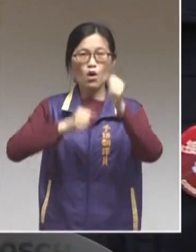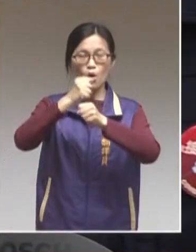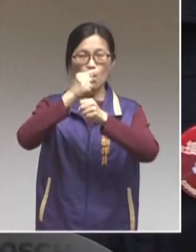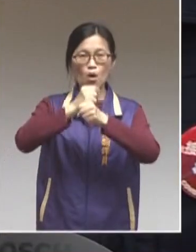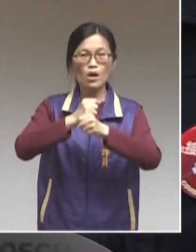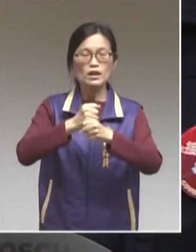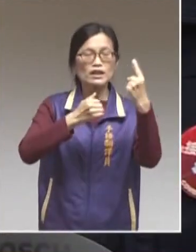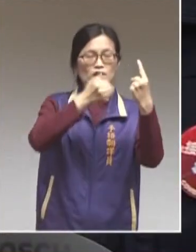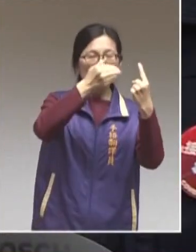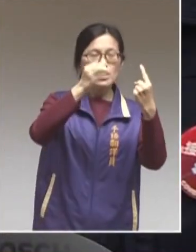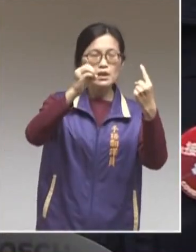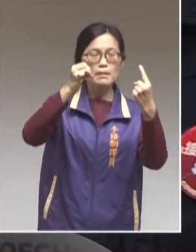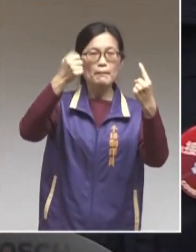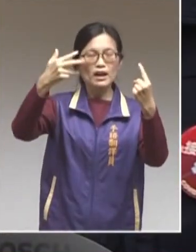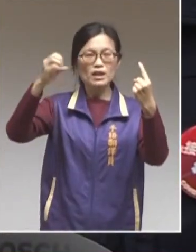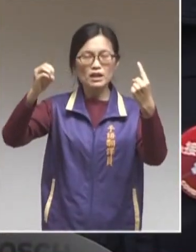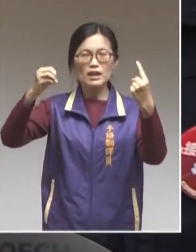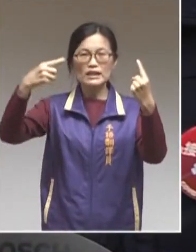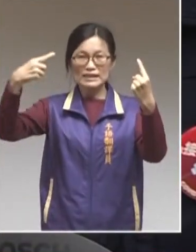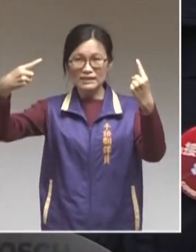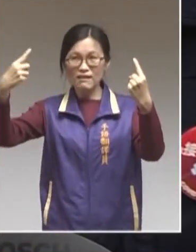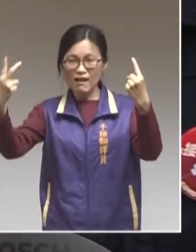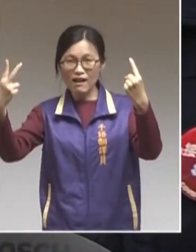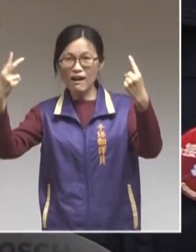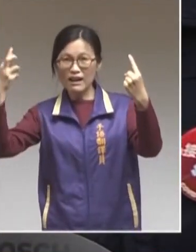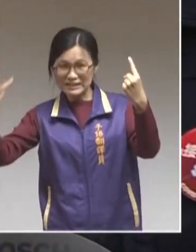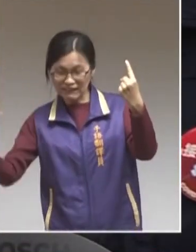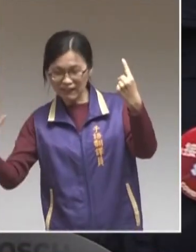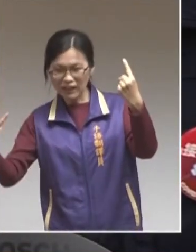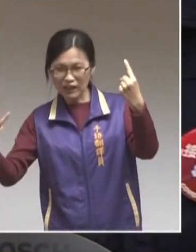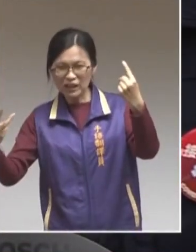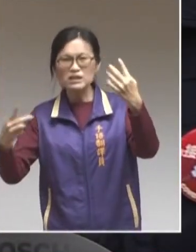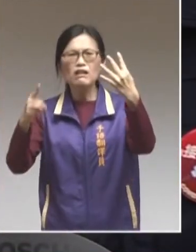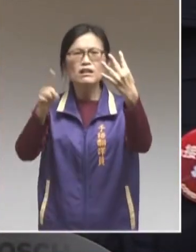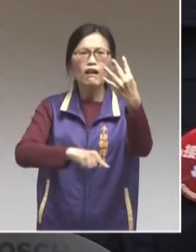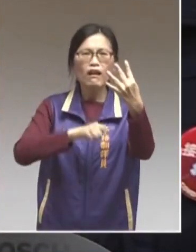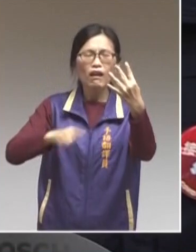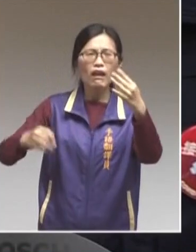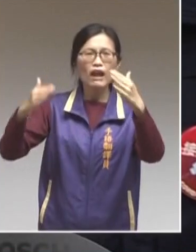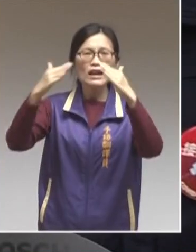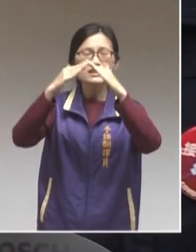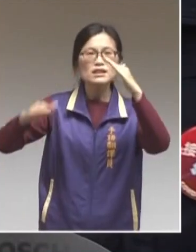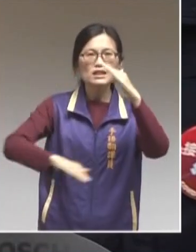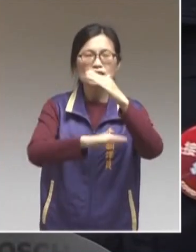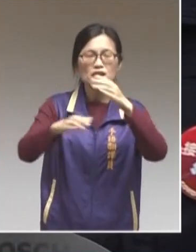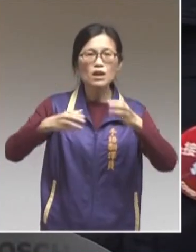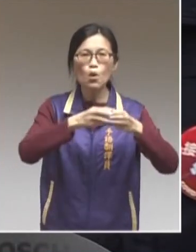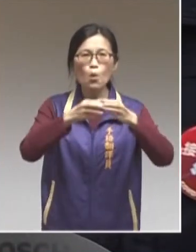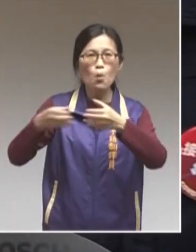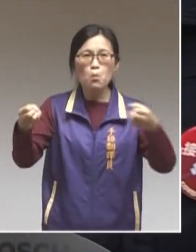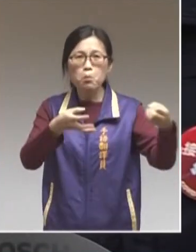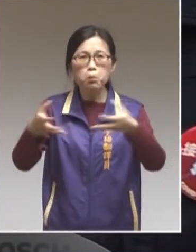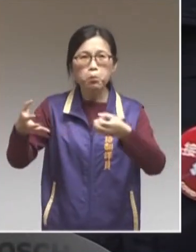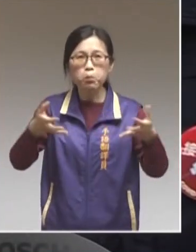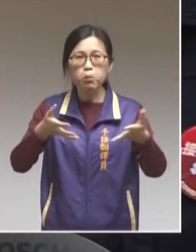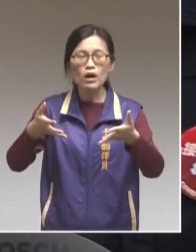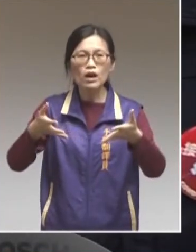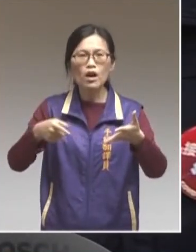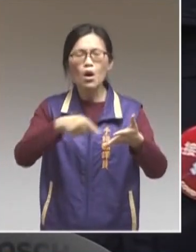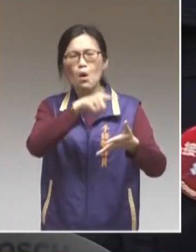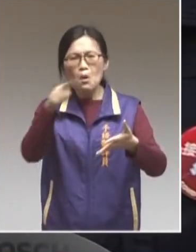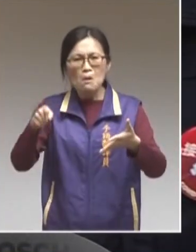19080、19081、19082、19083这家庭群聚的状况在